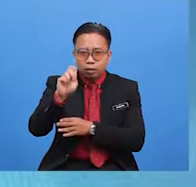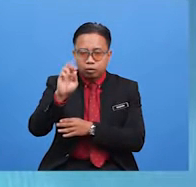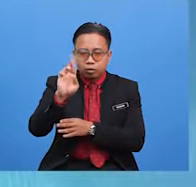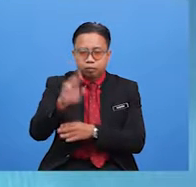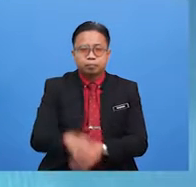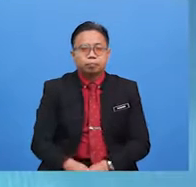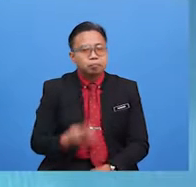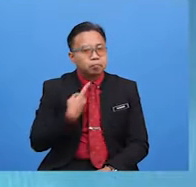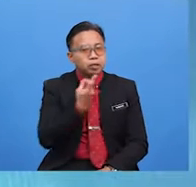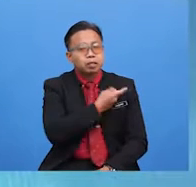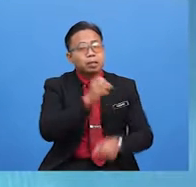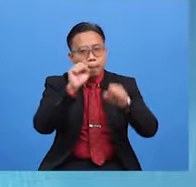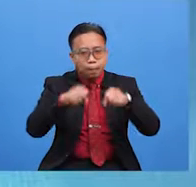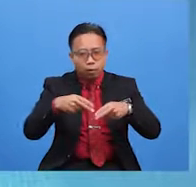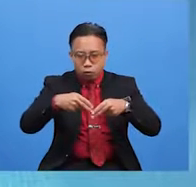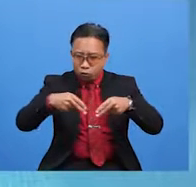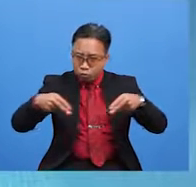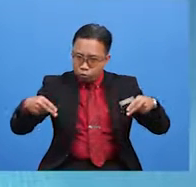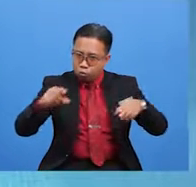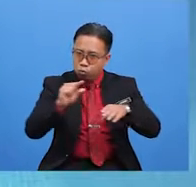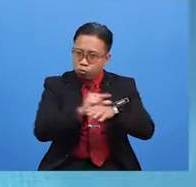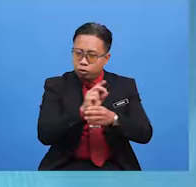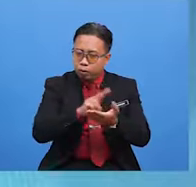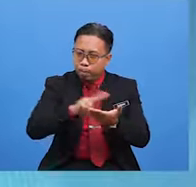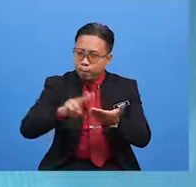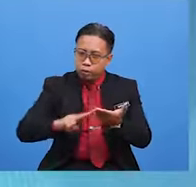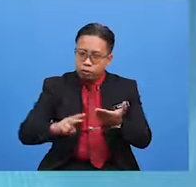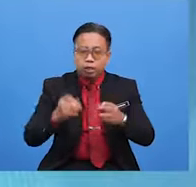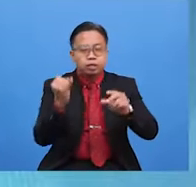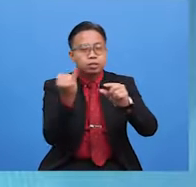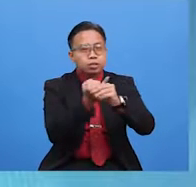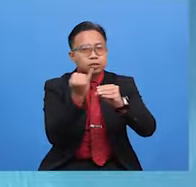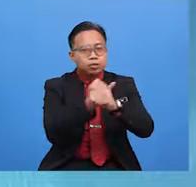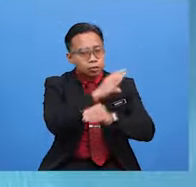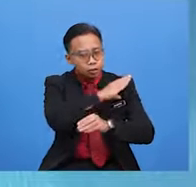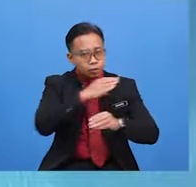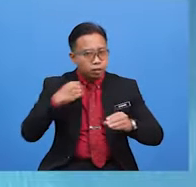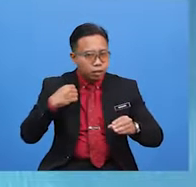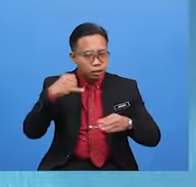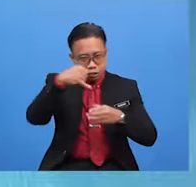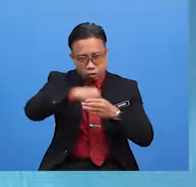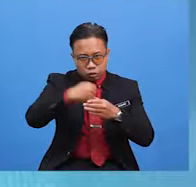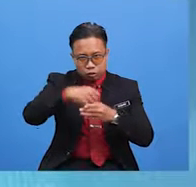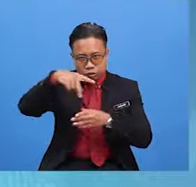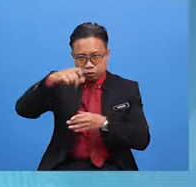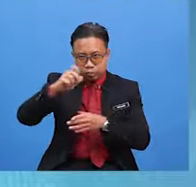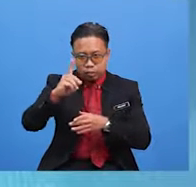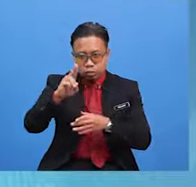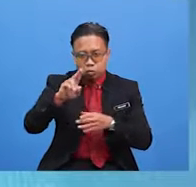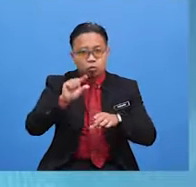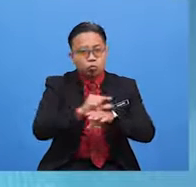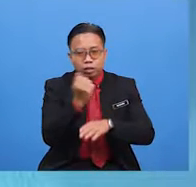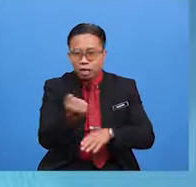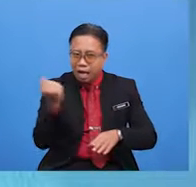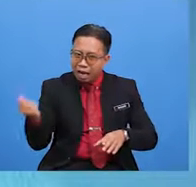Kita boleh mengukur ketumpatan dengan menggunakan bacaan jisim dan isi padu menggunakan penimbang dan alat pengukur isi